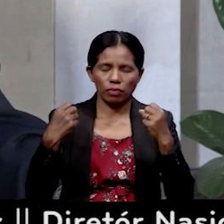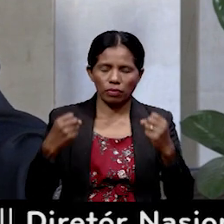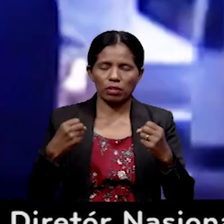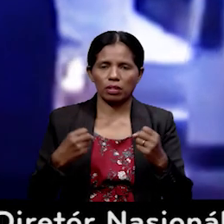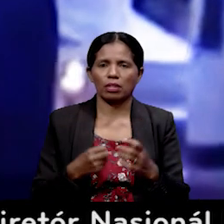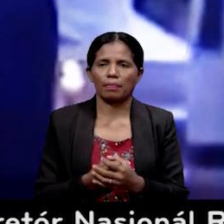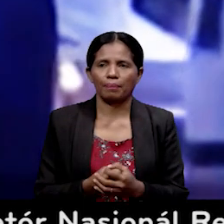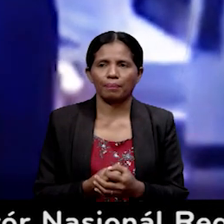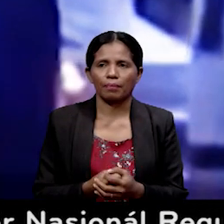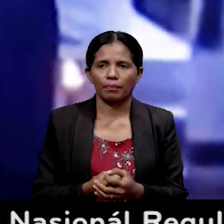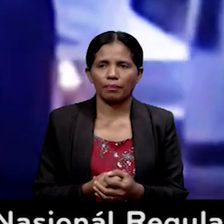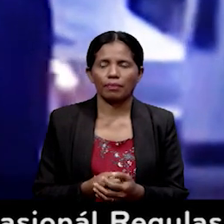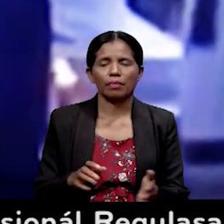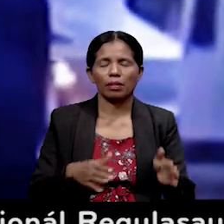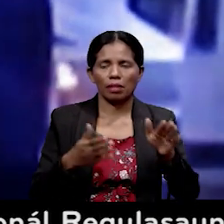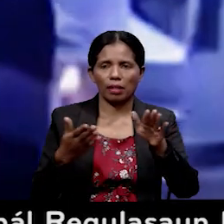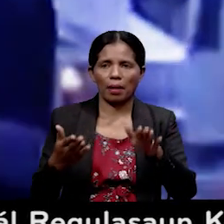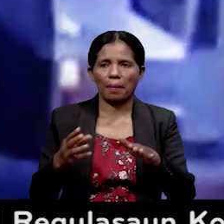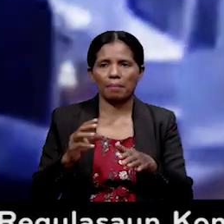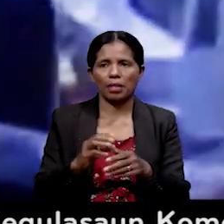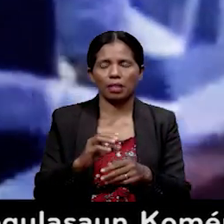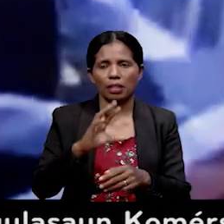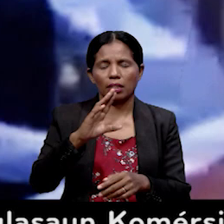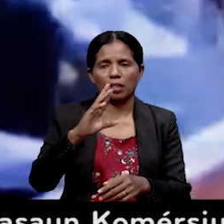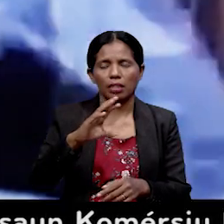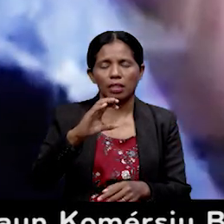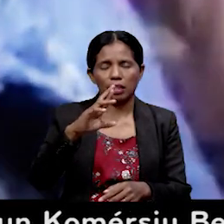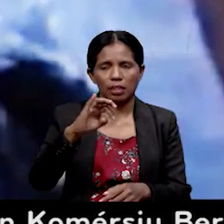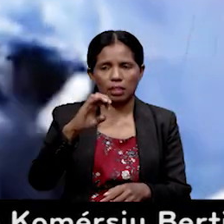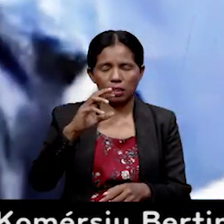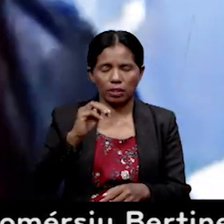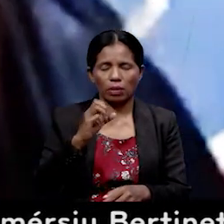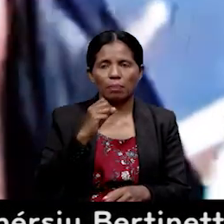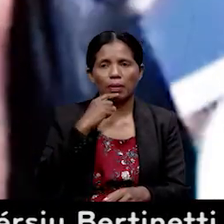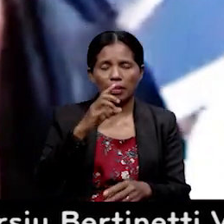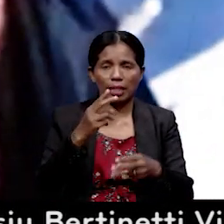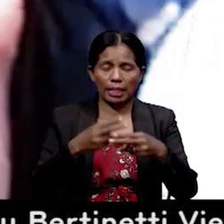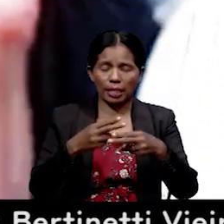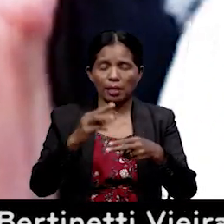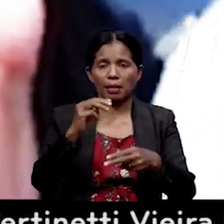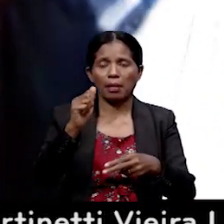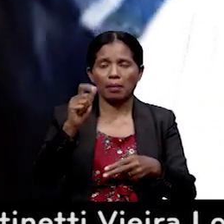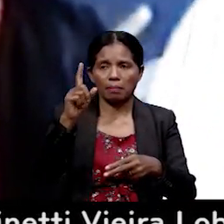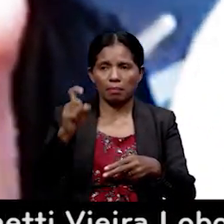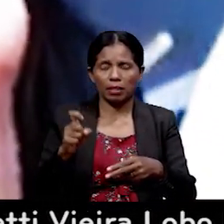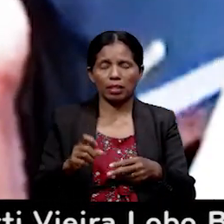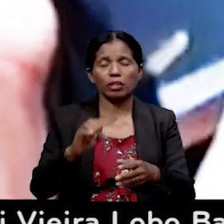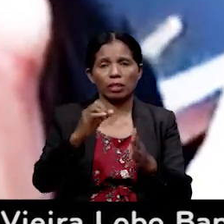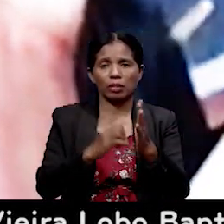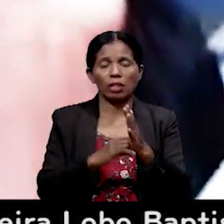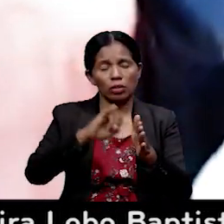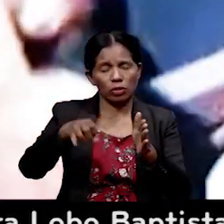korazin Matebian Christopher Wenner honaran konhecido Max Tal hanesan jurnalista no dokumentalista